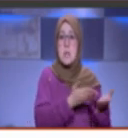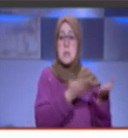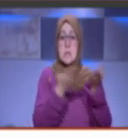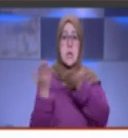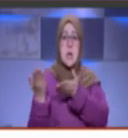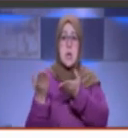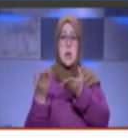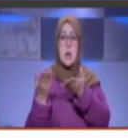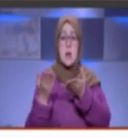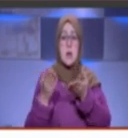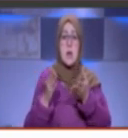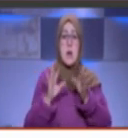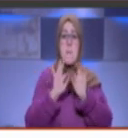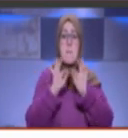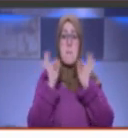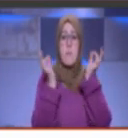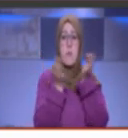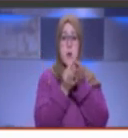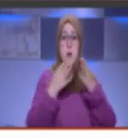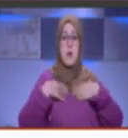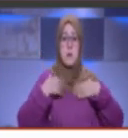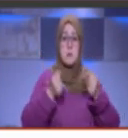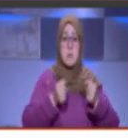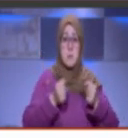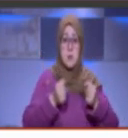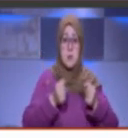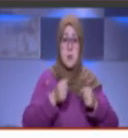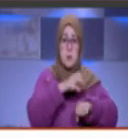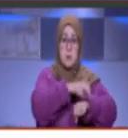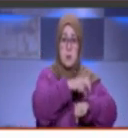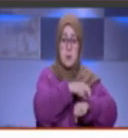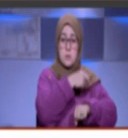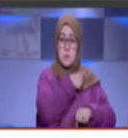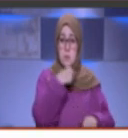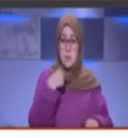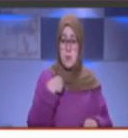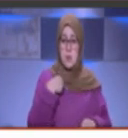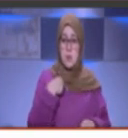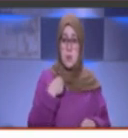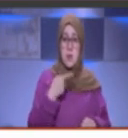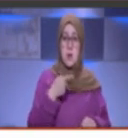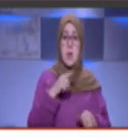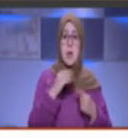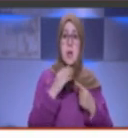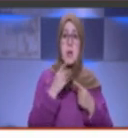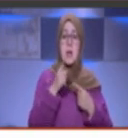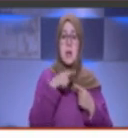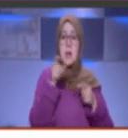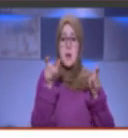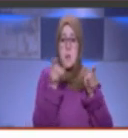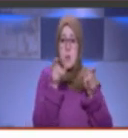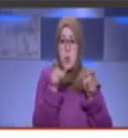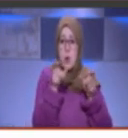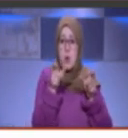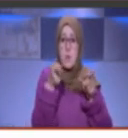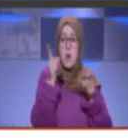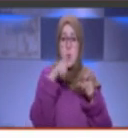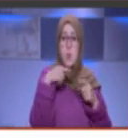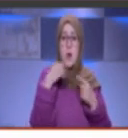هذه الأعراض. بالفعل حاملة الطائرات متواجدة حاليا في